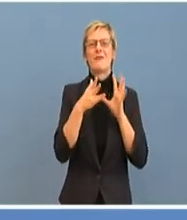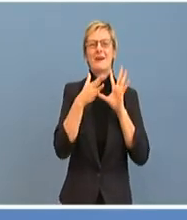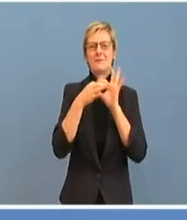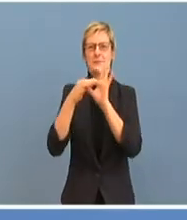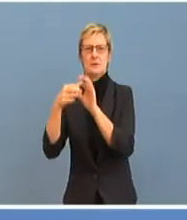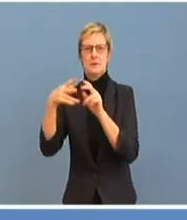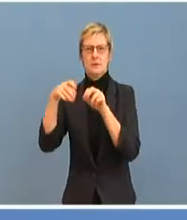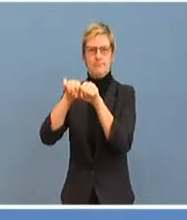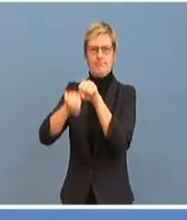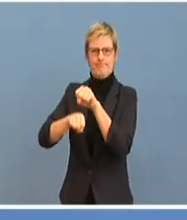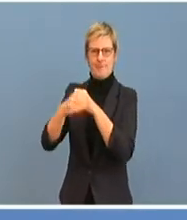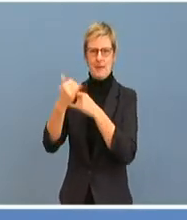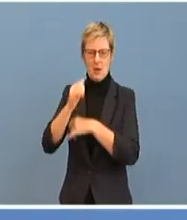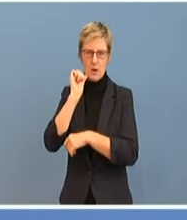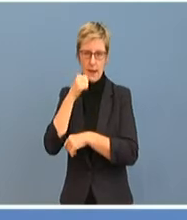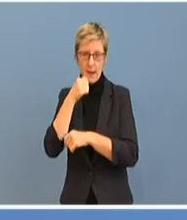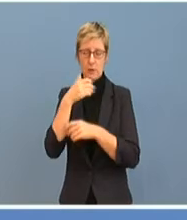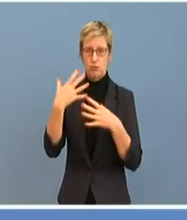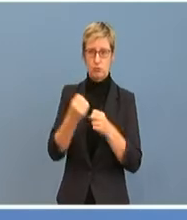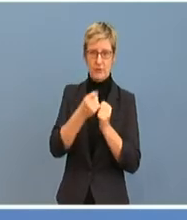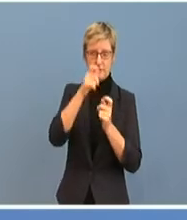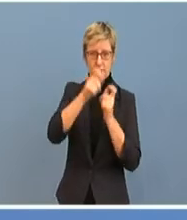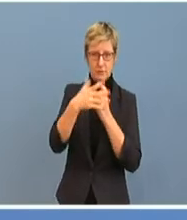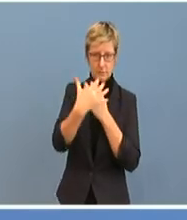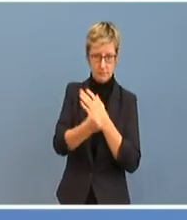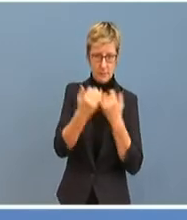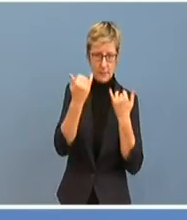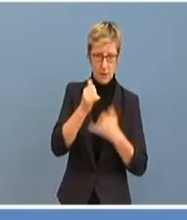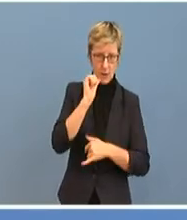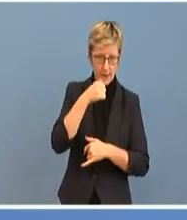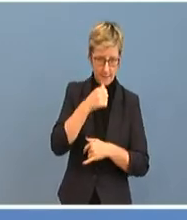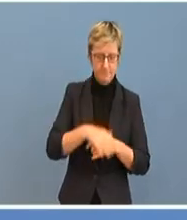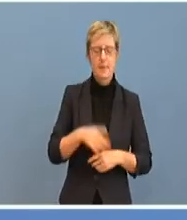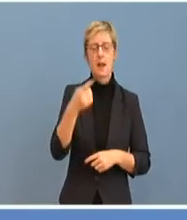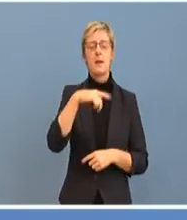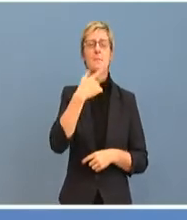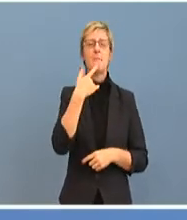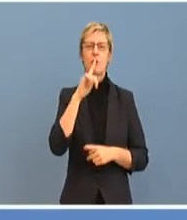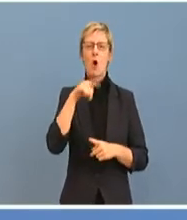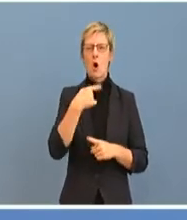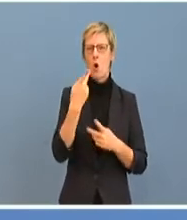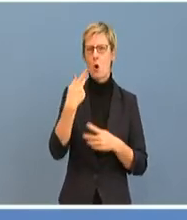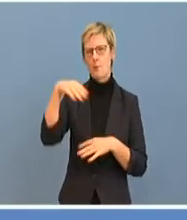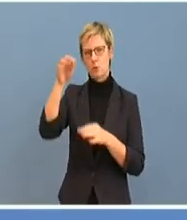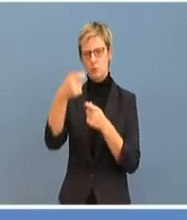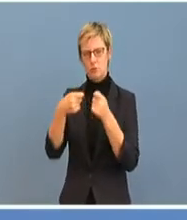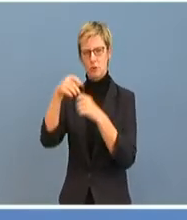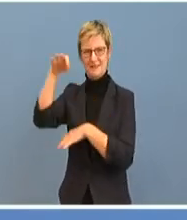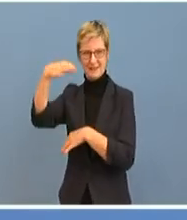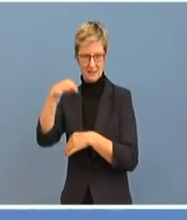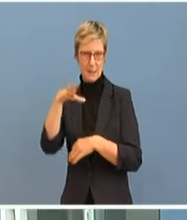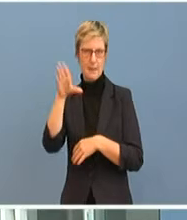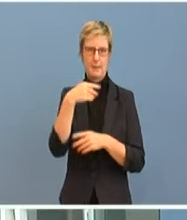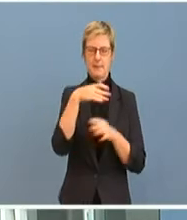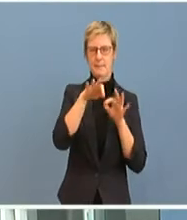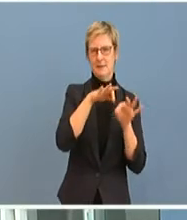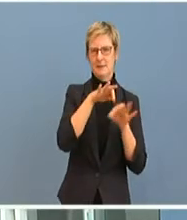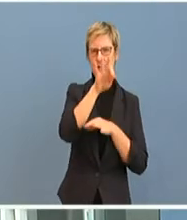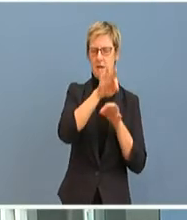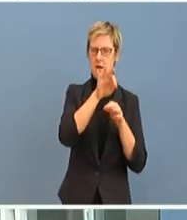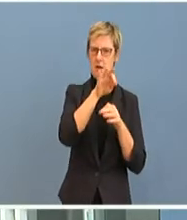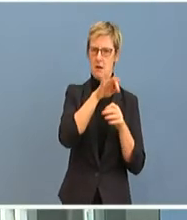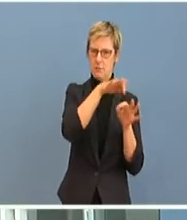wird die Bundeskanzlerin am Mittwoch auch in das Treffen mit den Ministerpräsidenten gehen. Nur wenn die politisch Verantwortlichen in Bund und Ländern eine gemeinsame Einschätzung